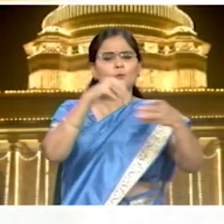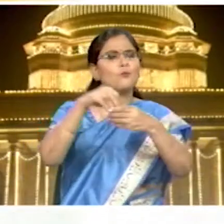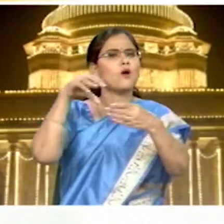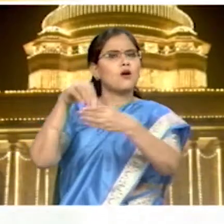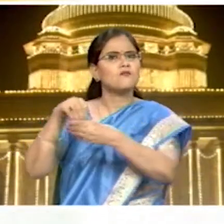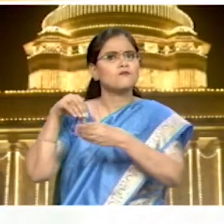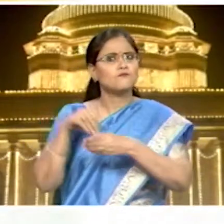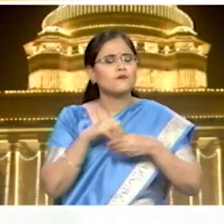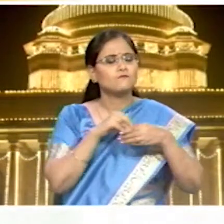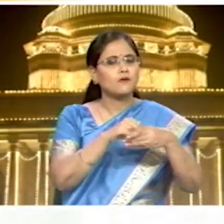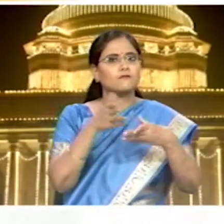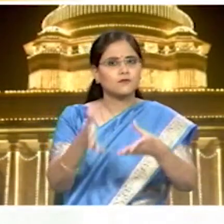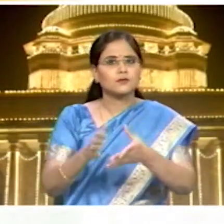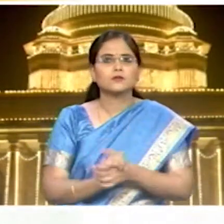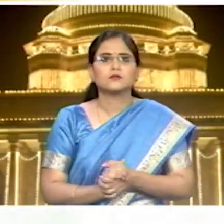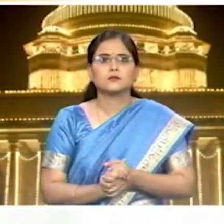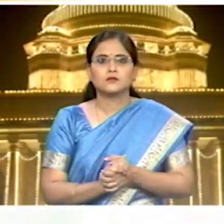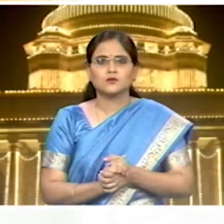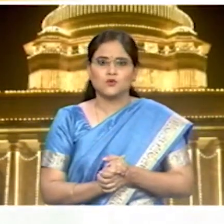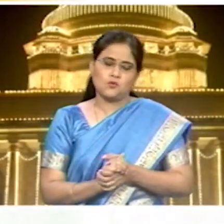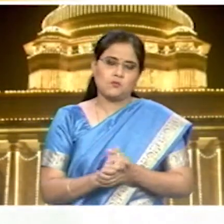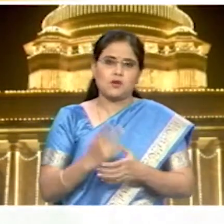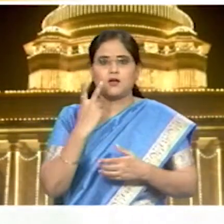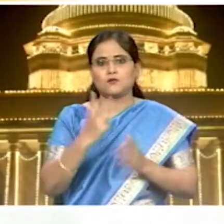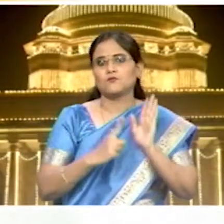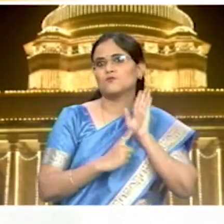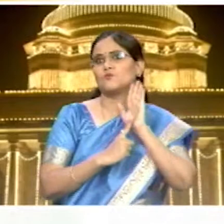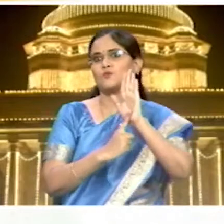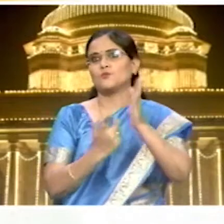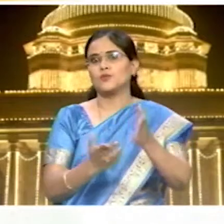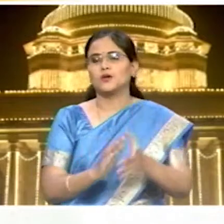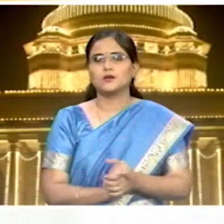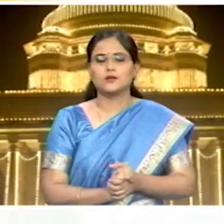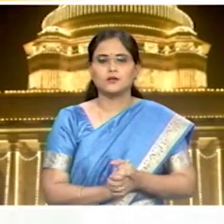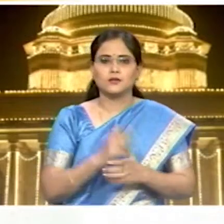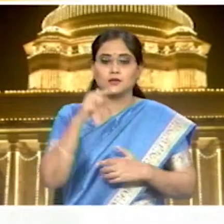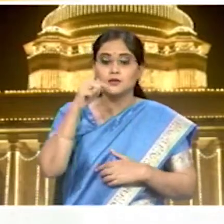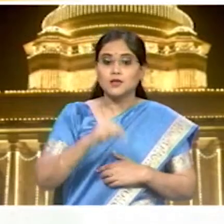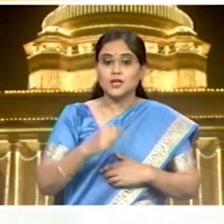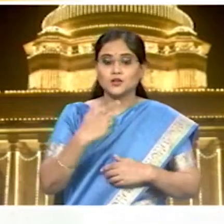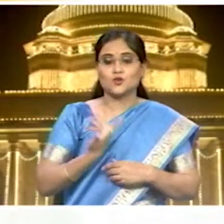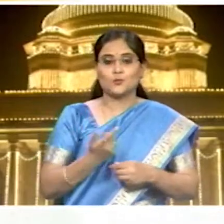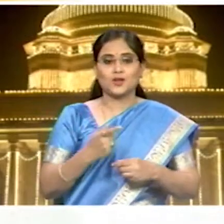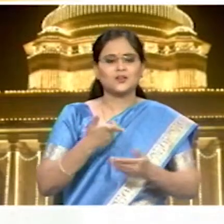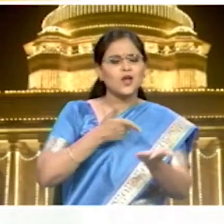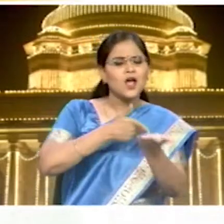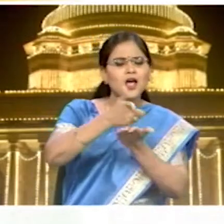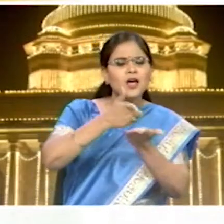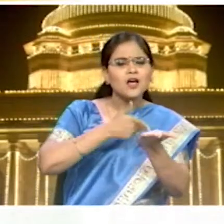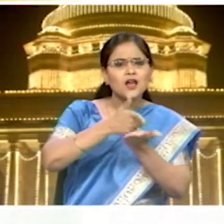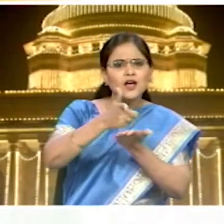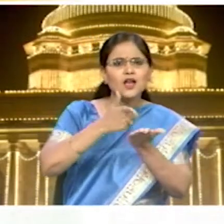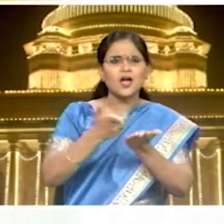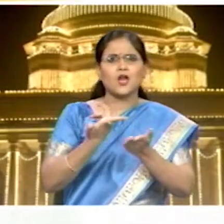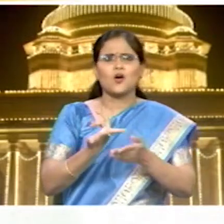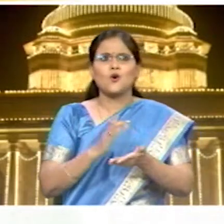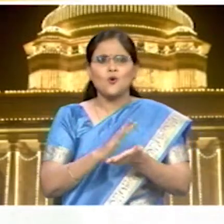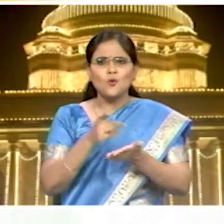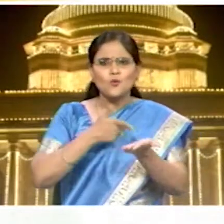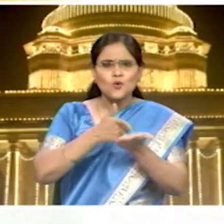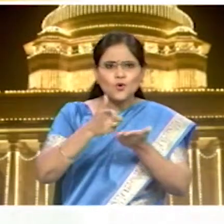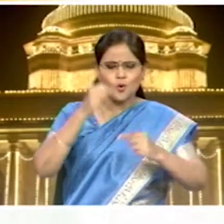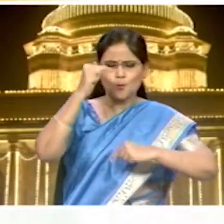बढ़ती भागीदारी निर्णायक साबित होगी। आज हमारी पंचायती राज संस्थाओं में निर्वाचित